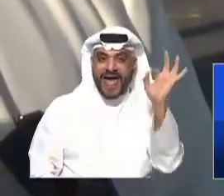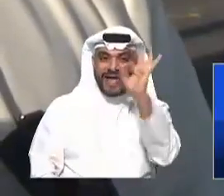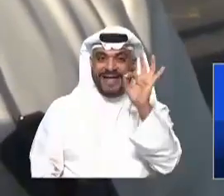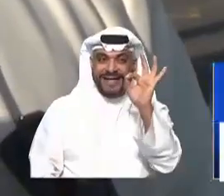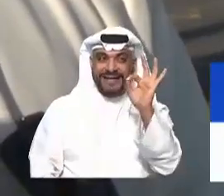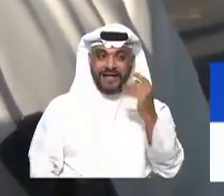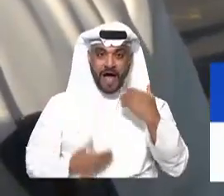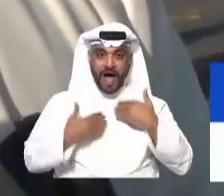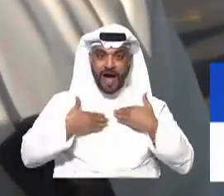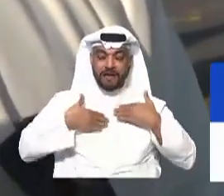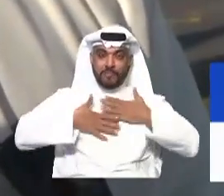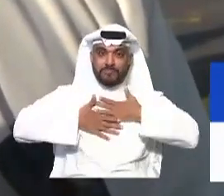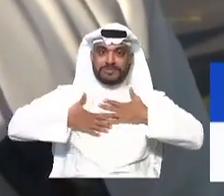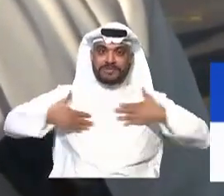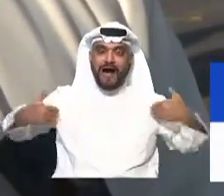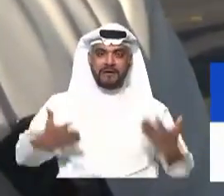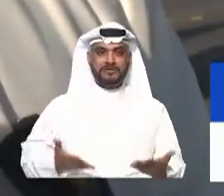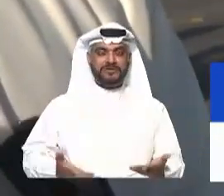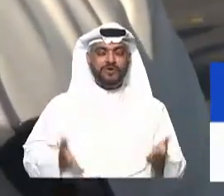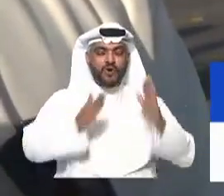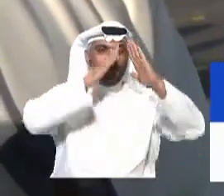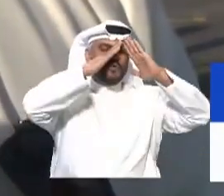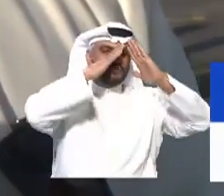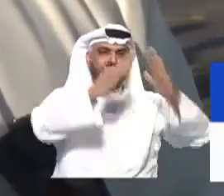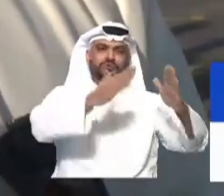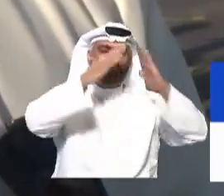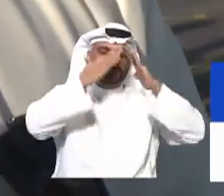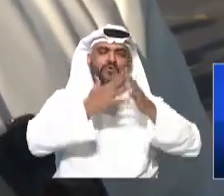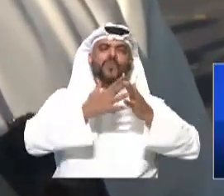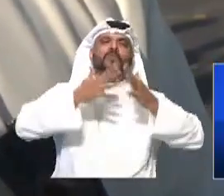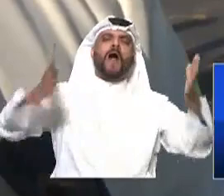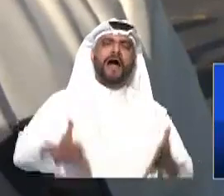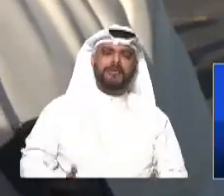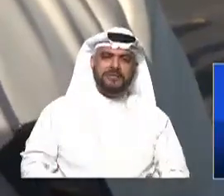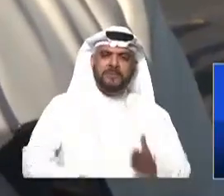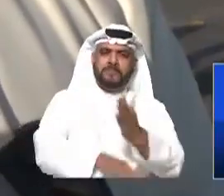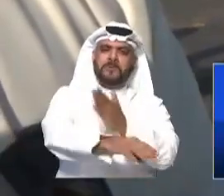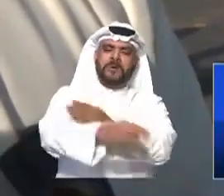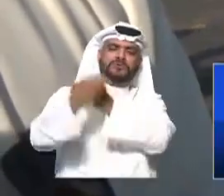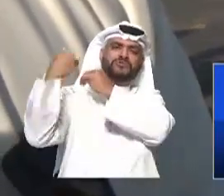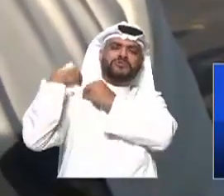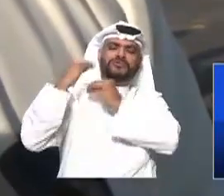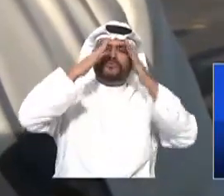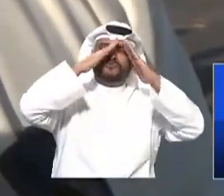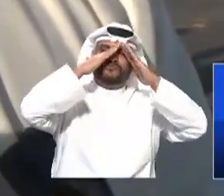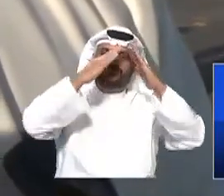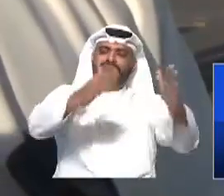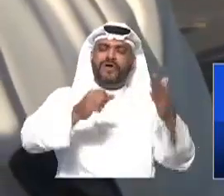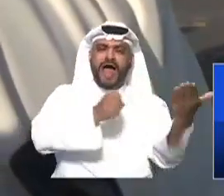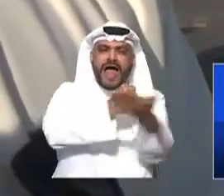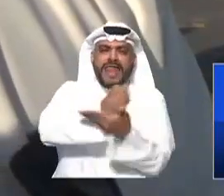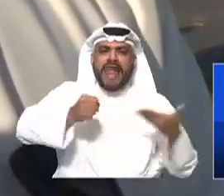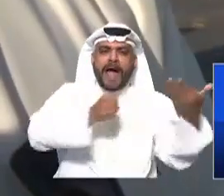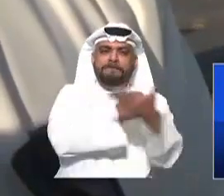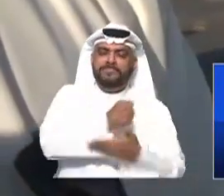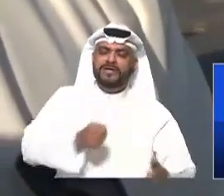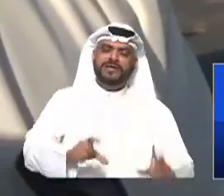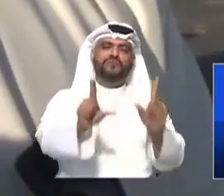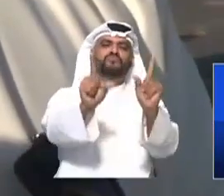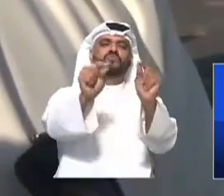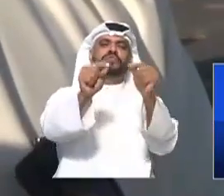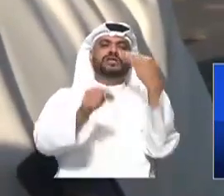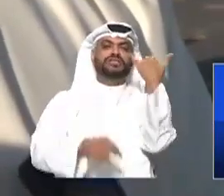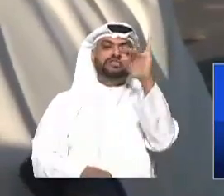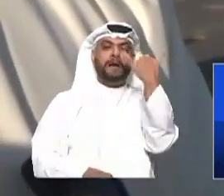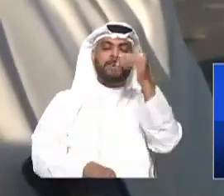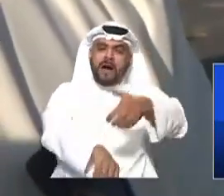شفنا شيء يثلج الصدر. ومشكورين وما قصرتم يا رابطة العبدلي، وصراحة